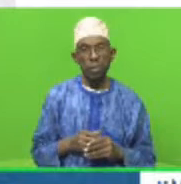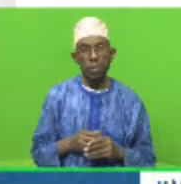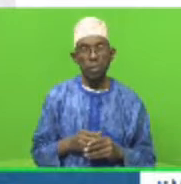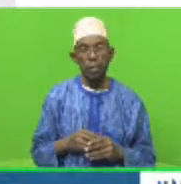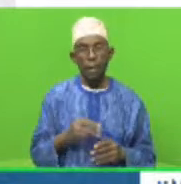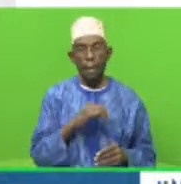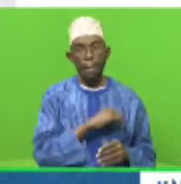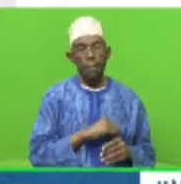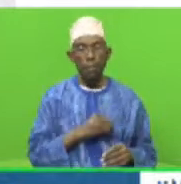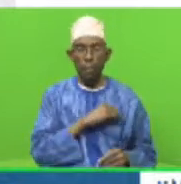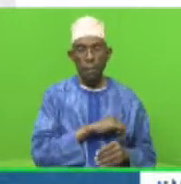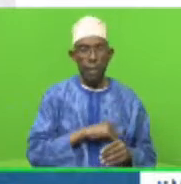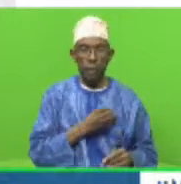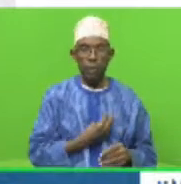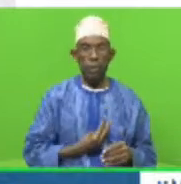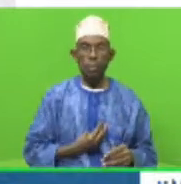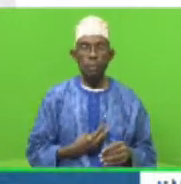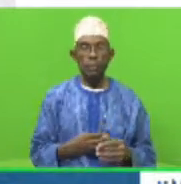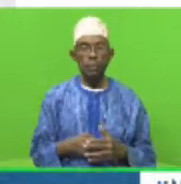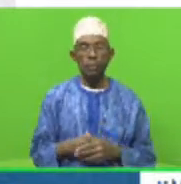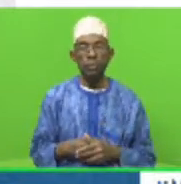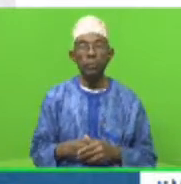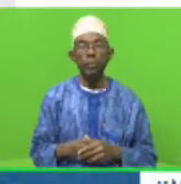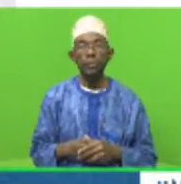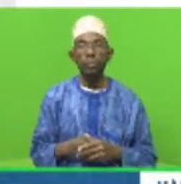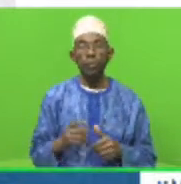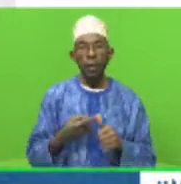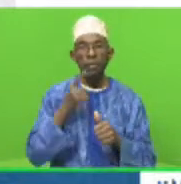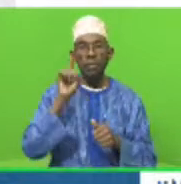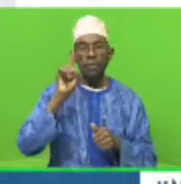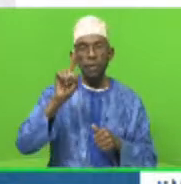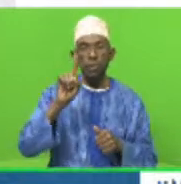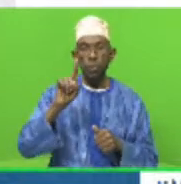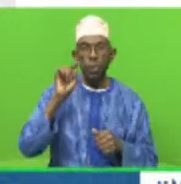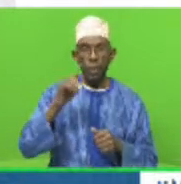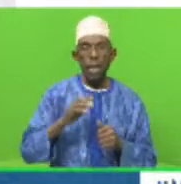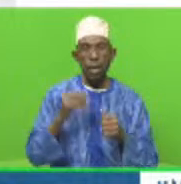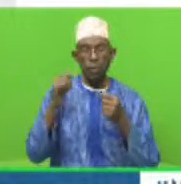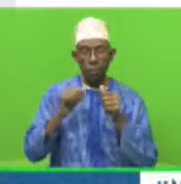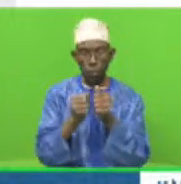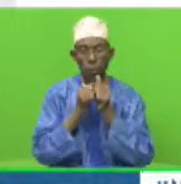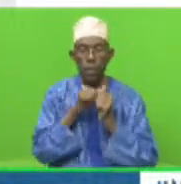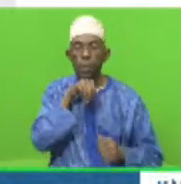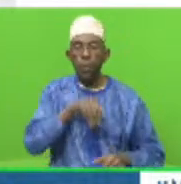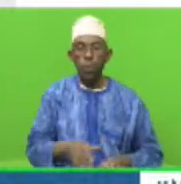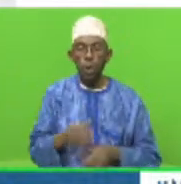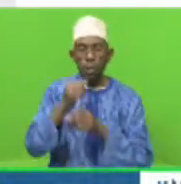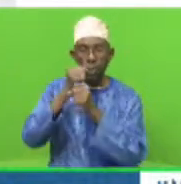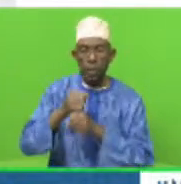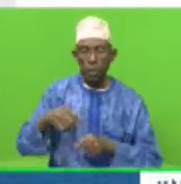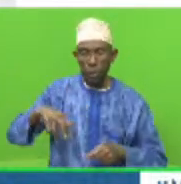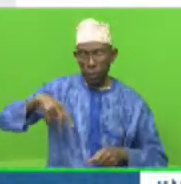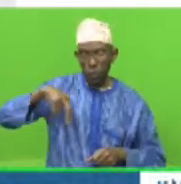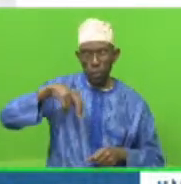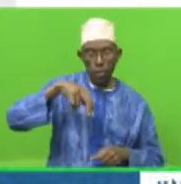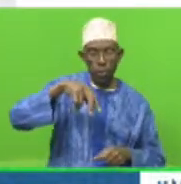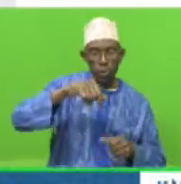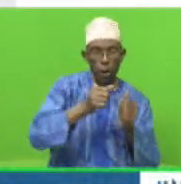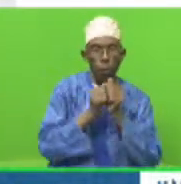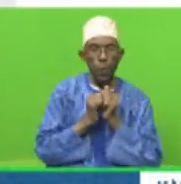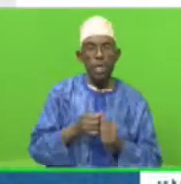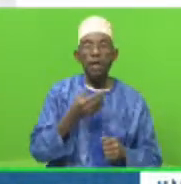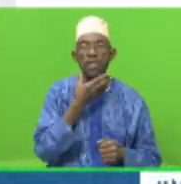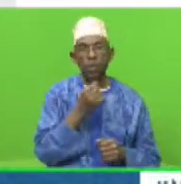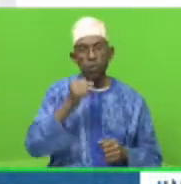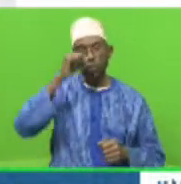رحمه الله تعالى عن المغيرة بن شعبة قال: إن أول يوم عرفت رسول الله أني كنت أمشي أنا وأبو